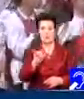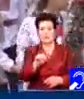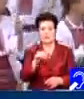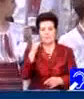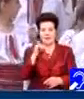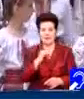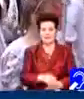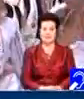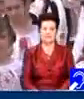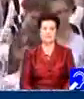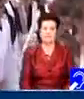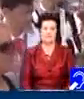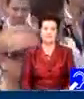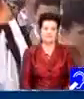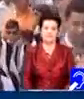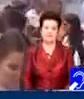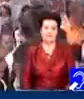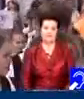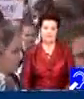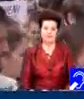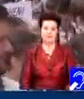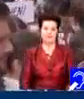festivalul Cine joacă horele!